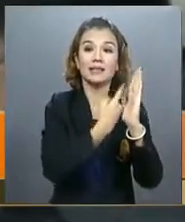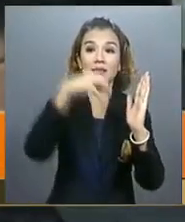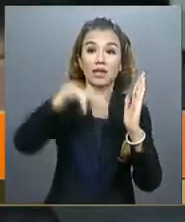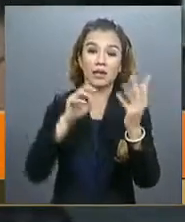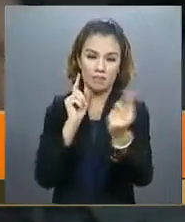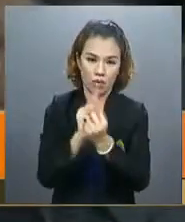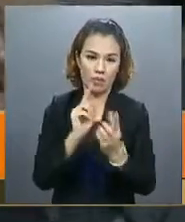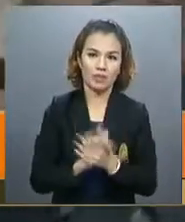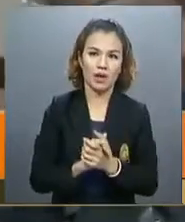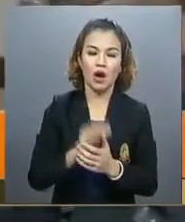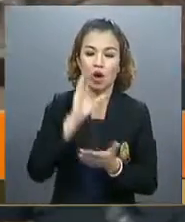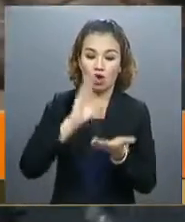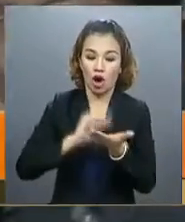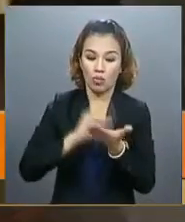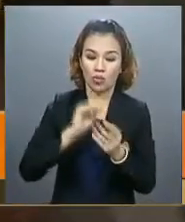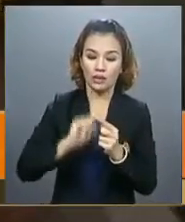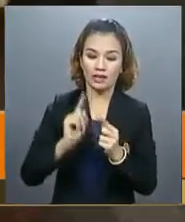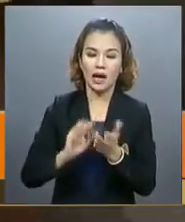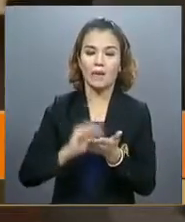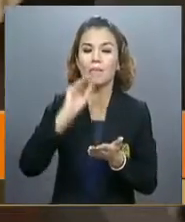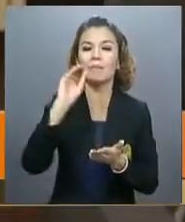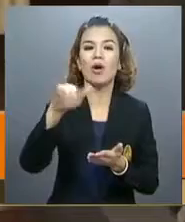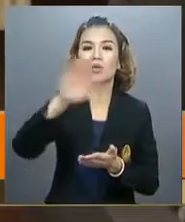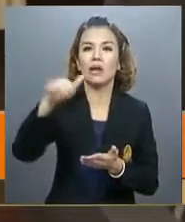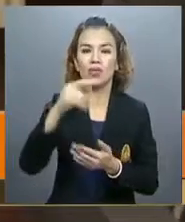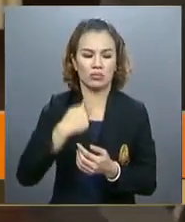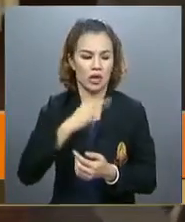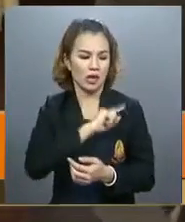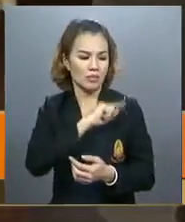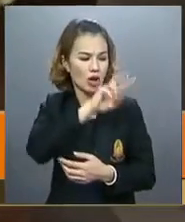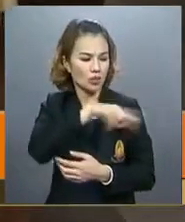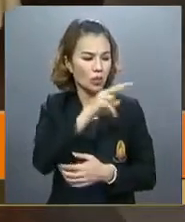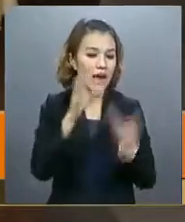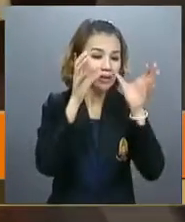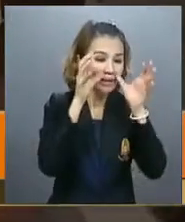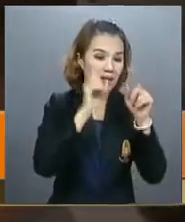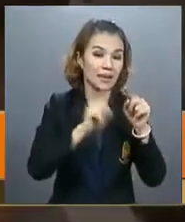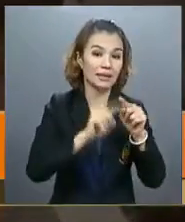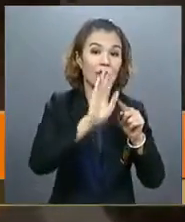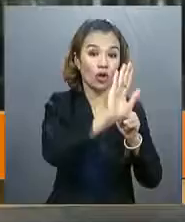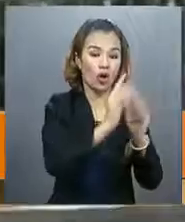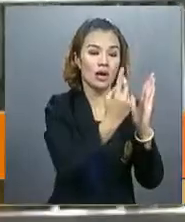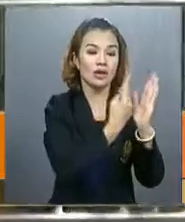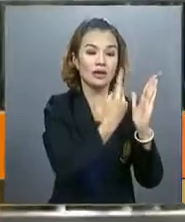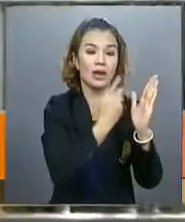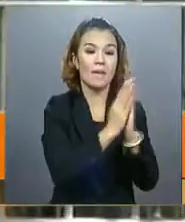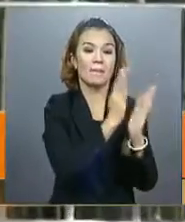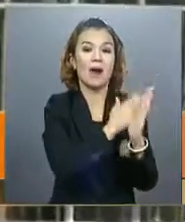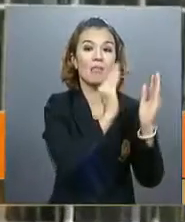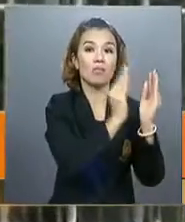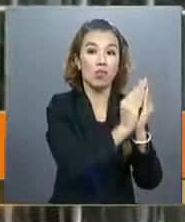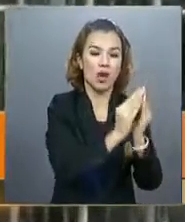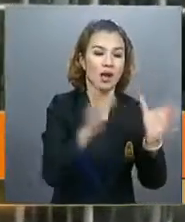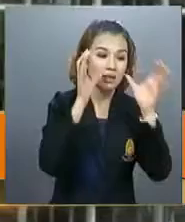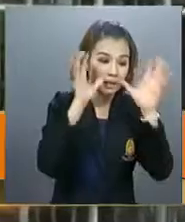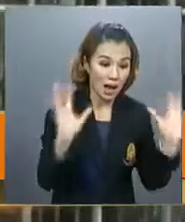กับการทำหน้าที่ดูแลเสือของกลางในวัดป่าหลวงตาบัวตั้งแต่กรณีที่เสือ3ตัวหายไปจากวัดจนกระ